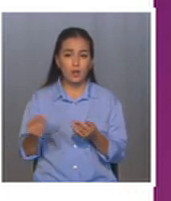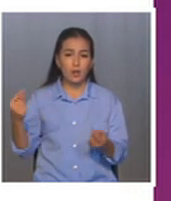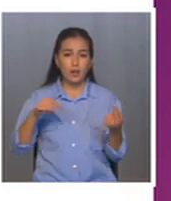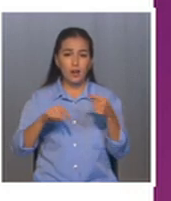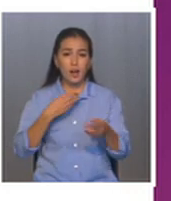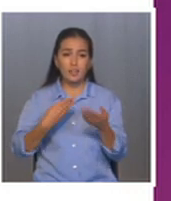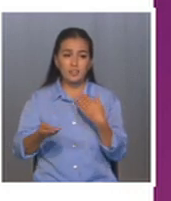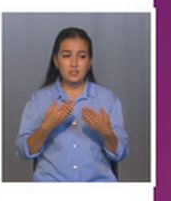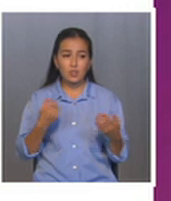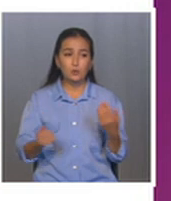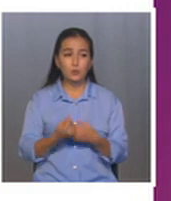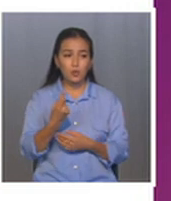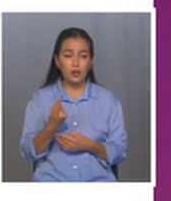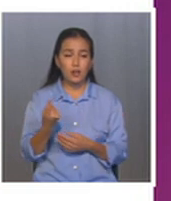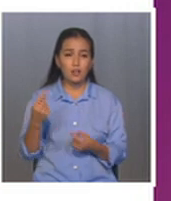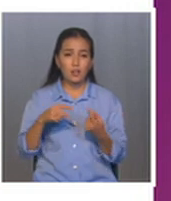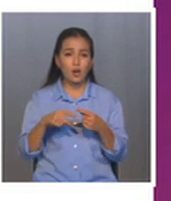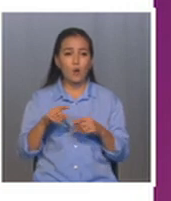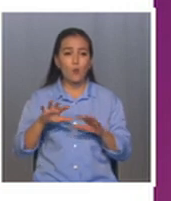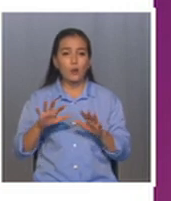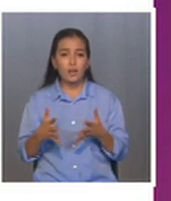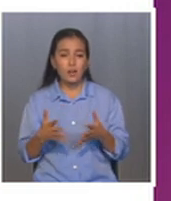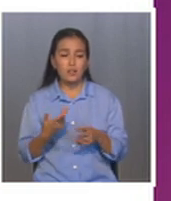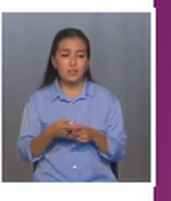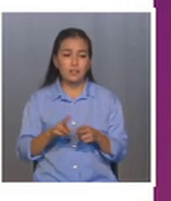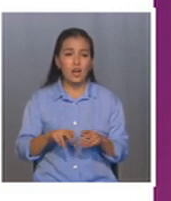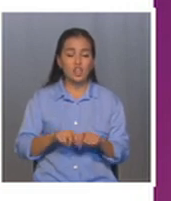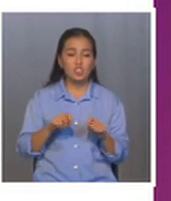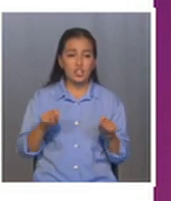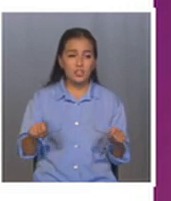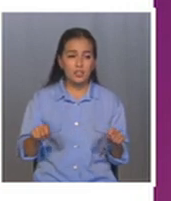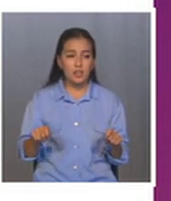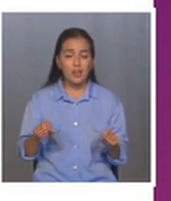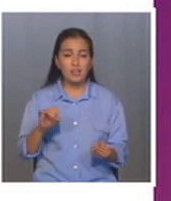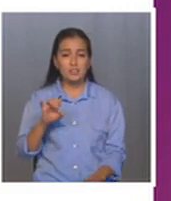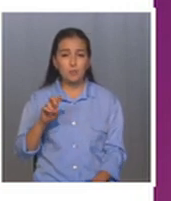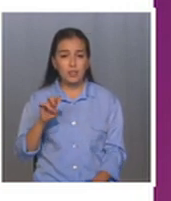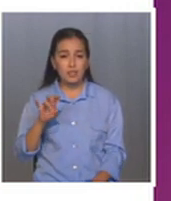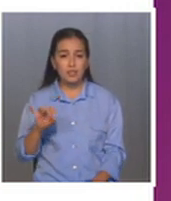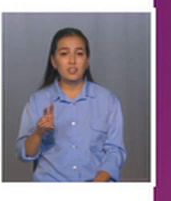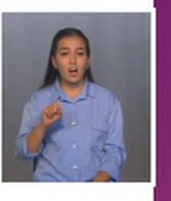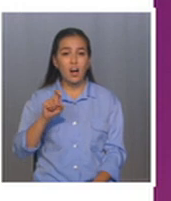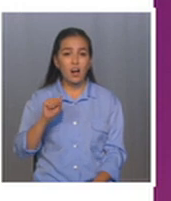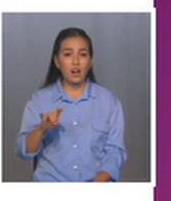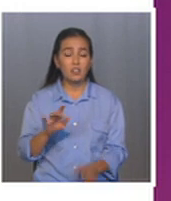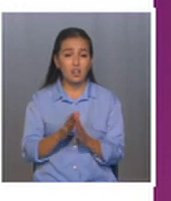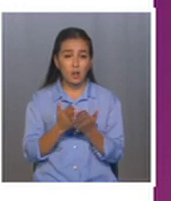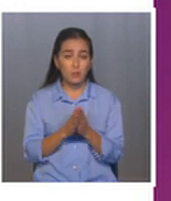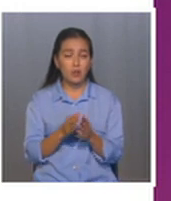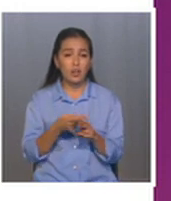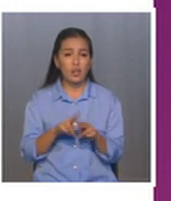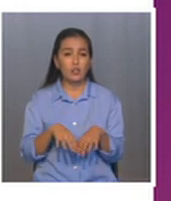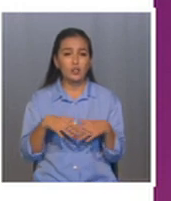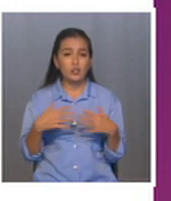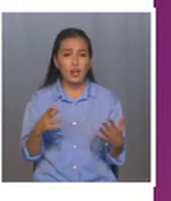туған қат-қабат оқиғалар арқылы ашады. Ілияс Есенберлиннің «Қаһар» романы кең көлемді